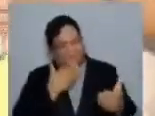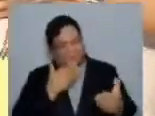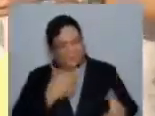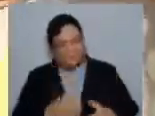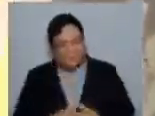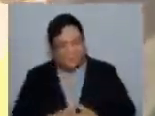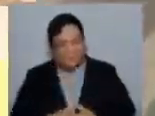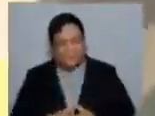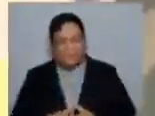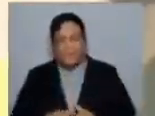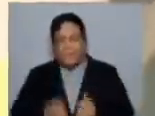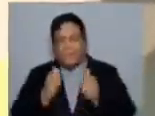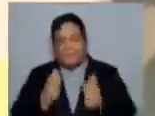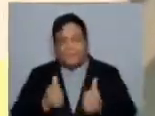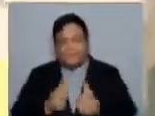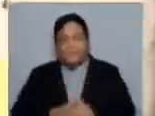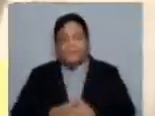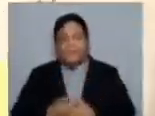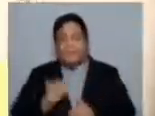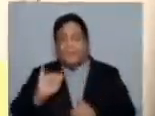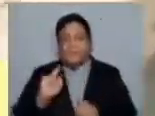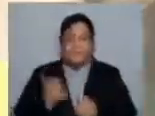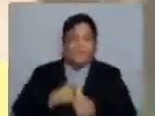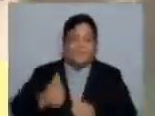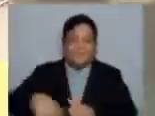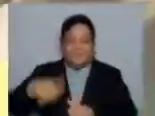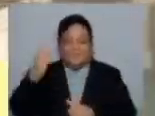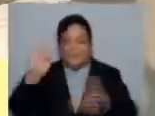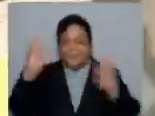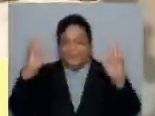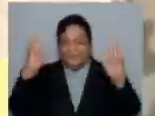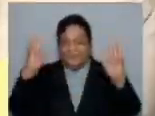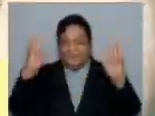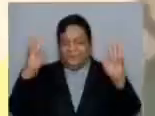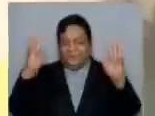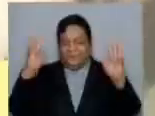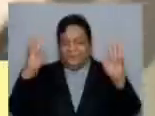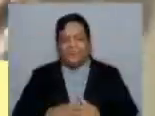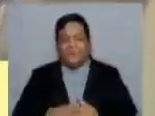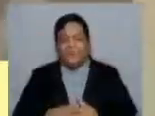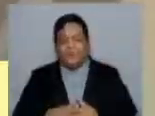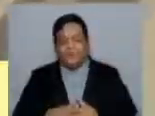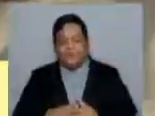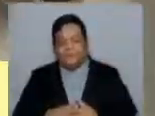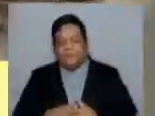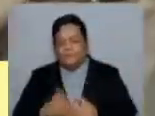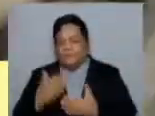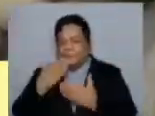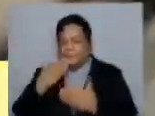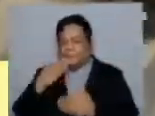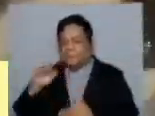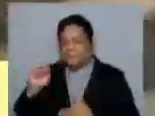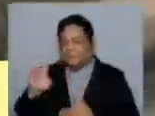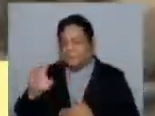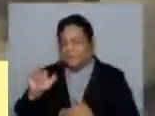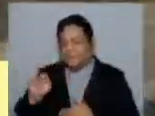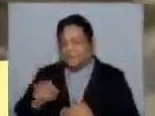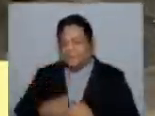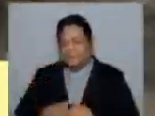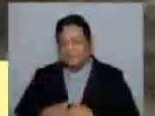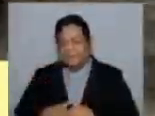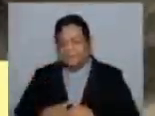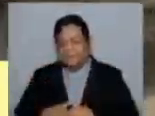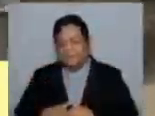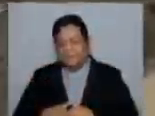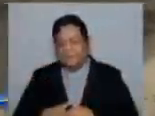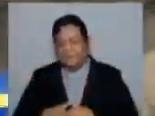ating first winner! Yan! Alright, eto pa! Thank you, Melvin, ha! Okay. Ay, kuya! Hi, sorry! Pwede